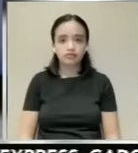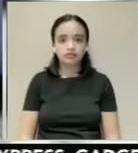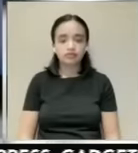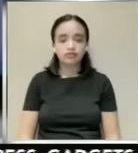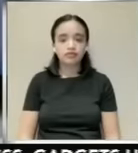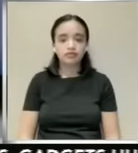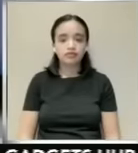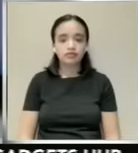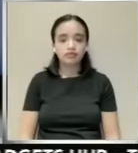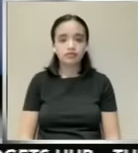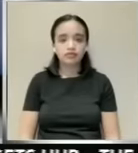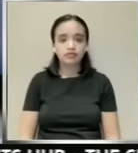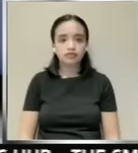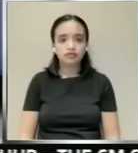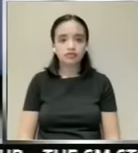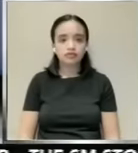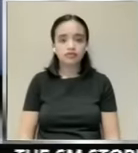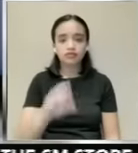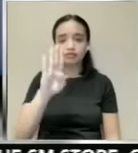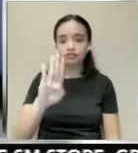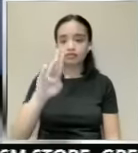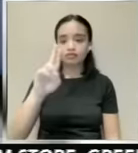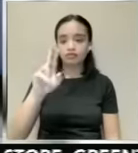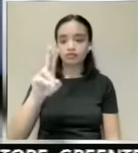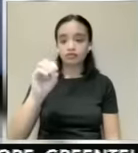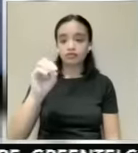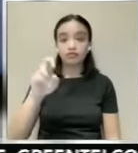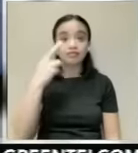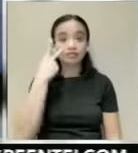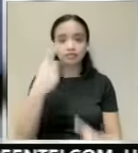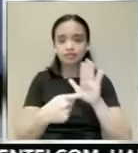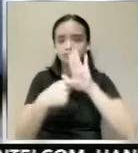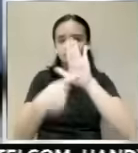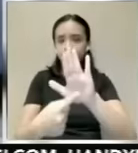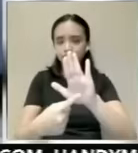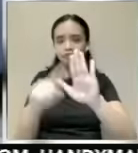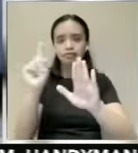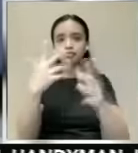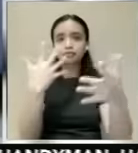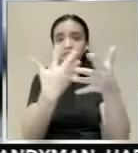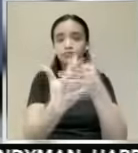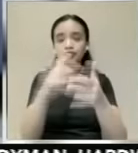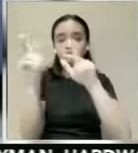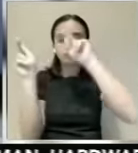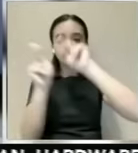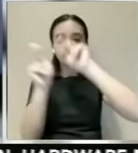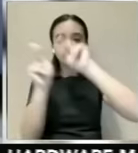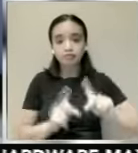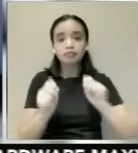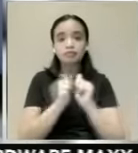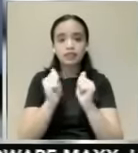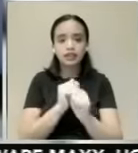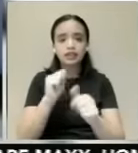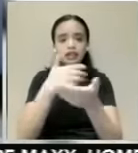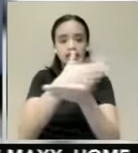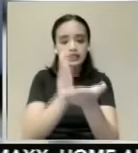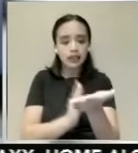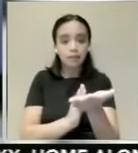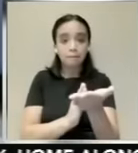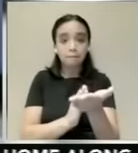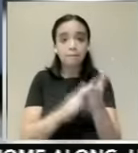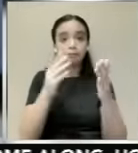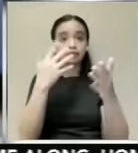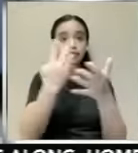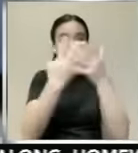Ipinasilip ng view core ang Iwahig prison and penal farm sa Palawan kung saan inilipat ang ilang inmate mula Metro Manila. Sa